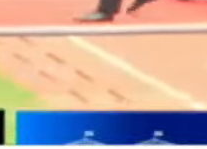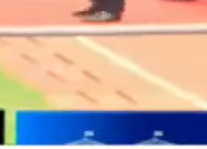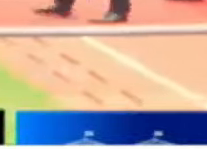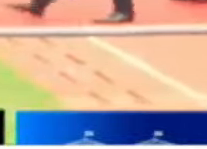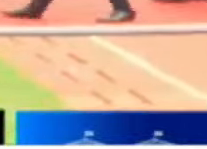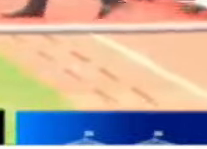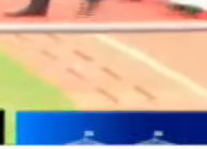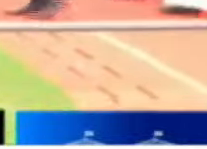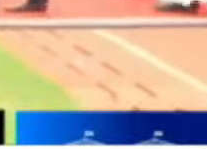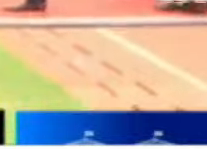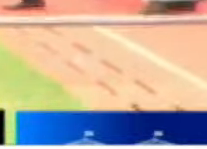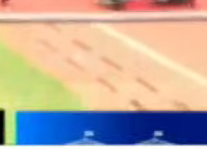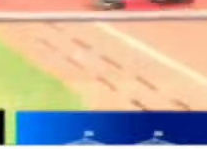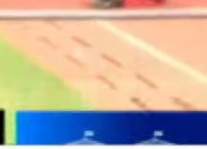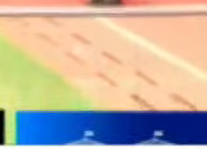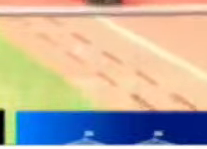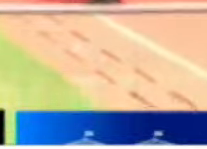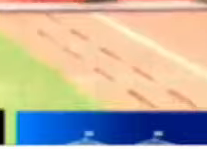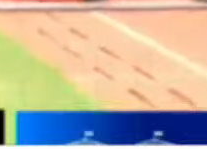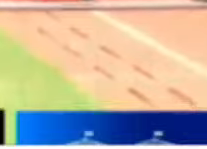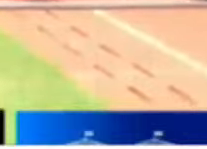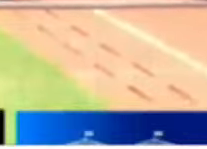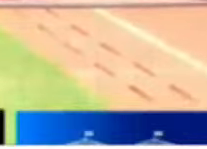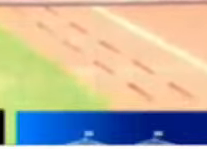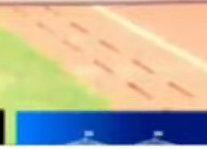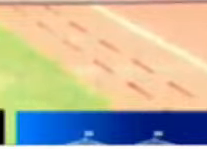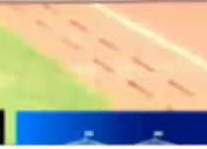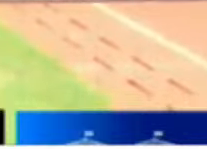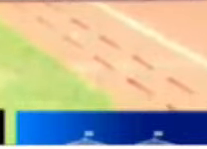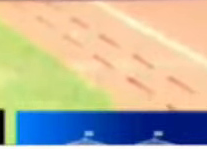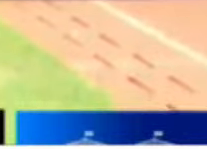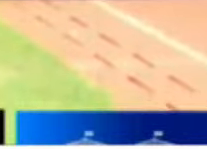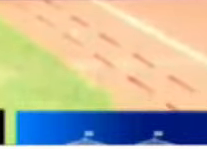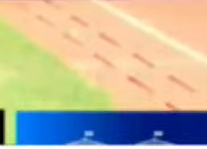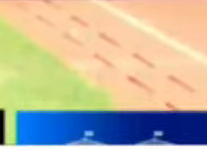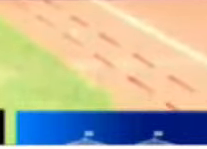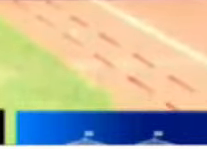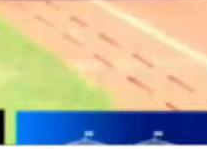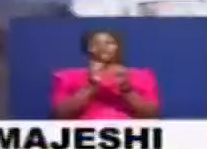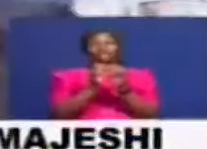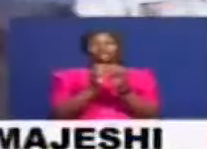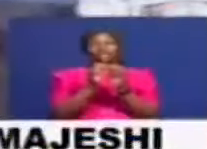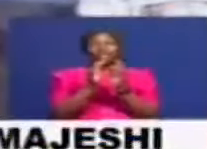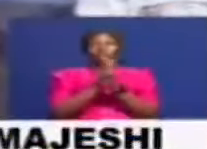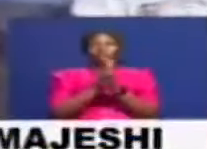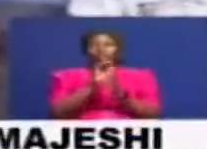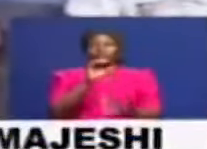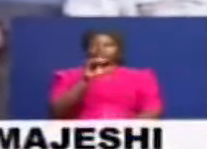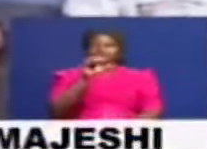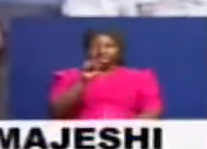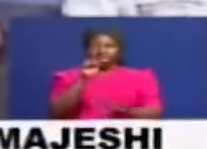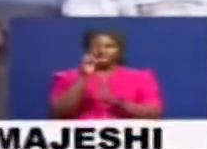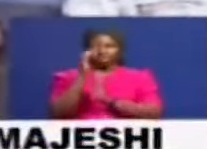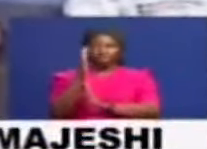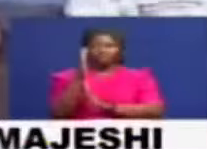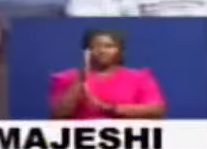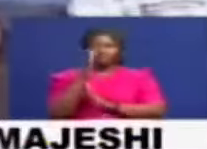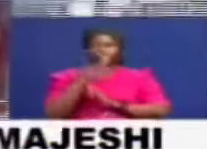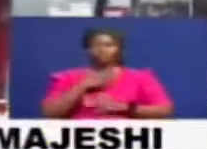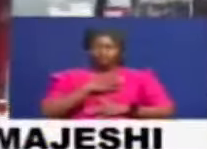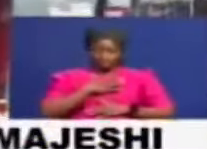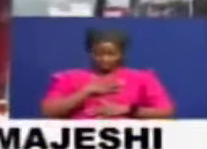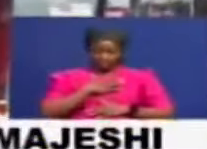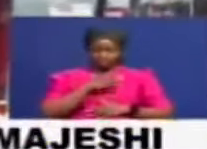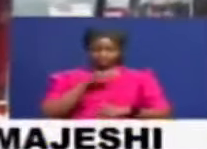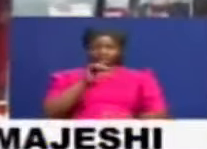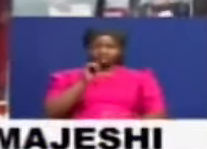alivyopata kazi kuweza kuongezwa cheo na hata alipofika wakati wake wa